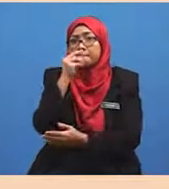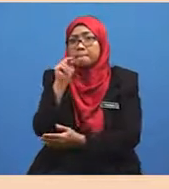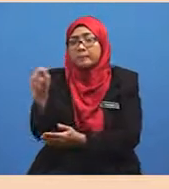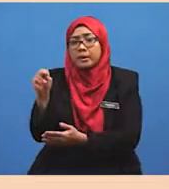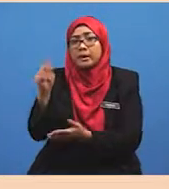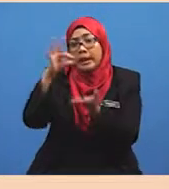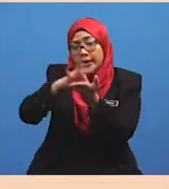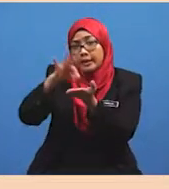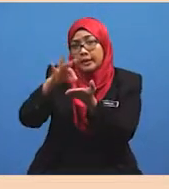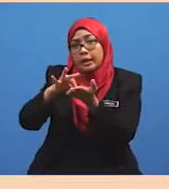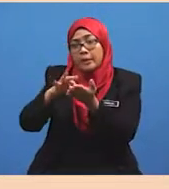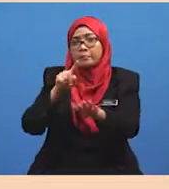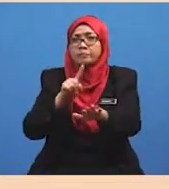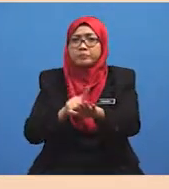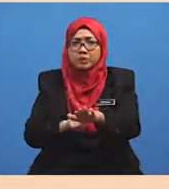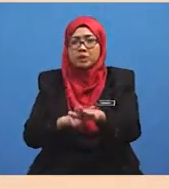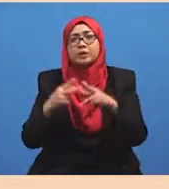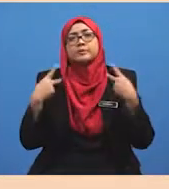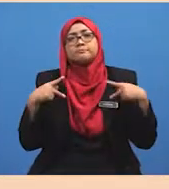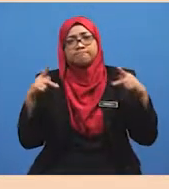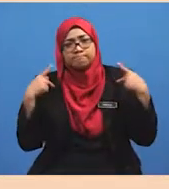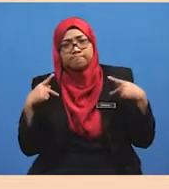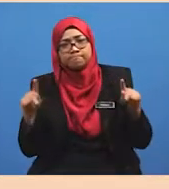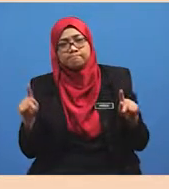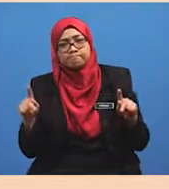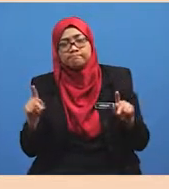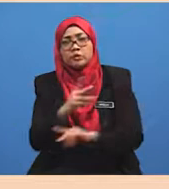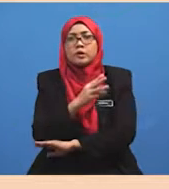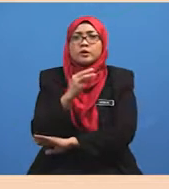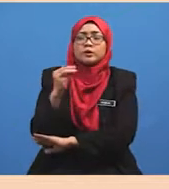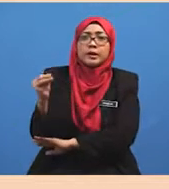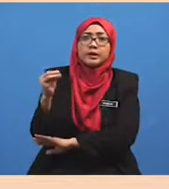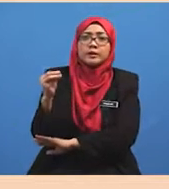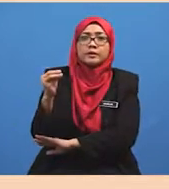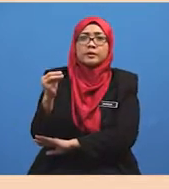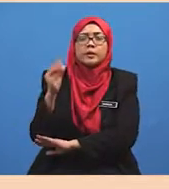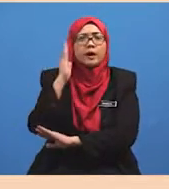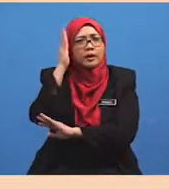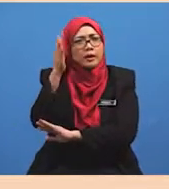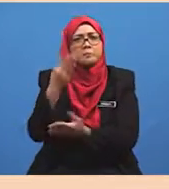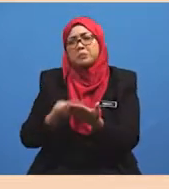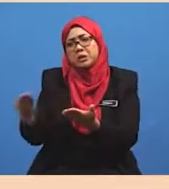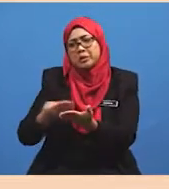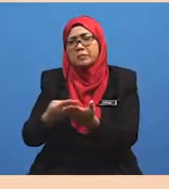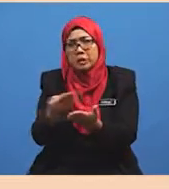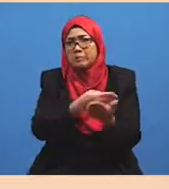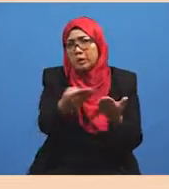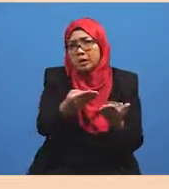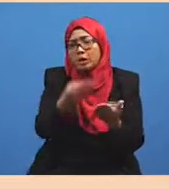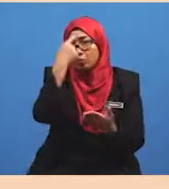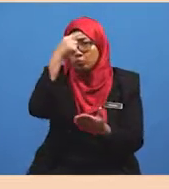dan bertindak untuk membeli stok tambahan untuk kegunaan masa